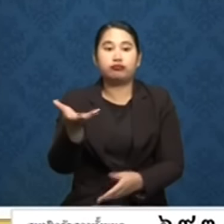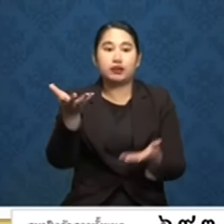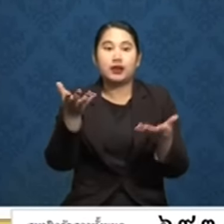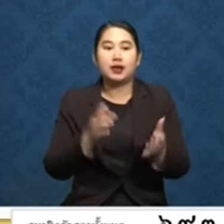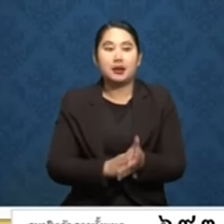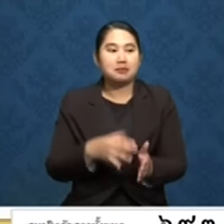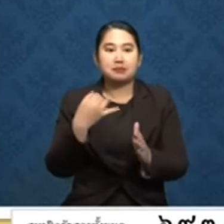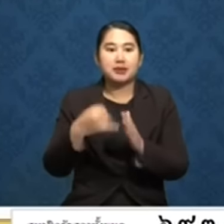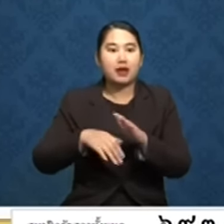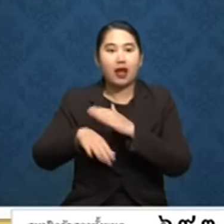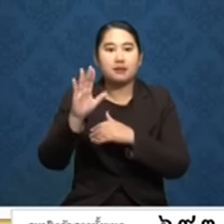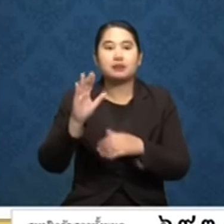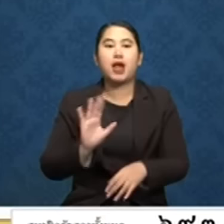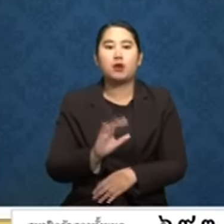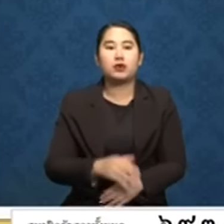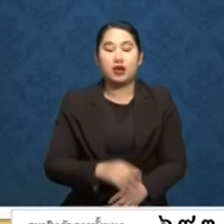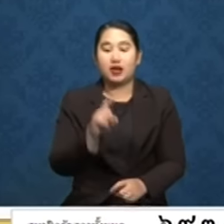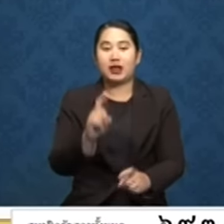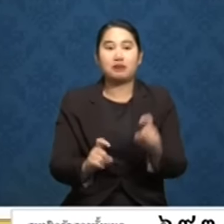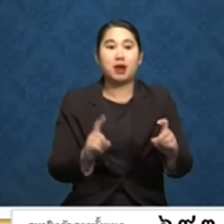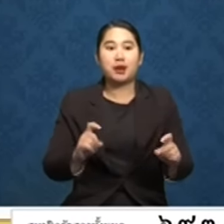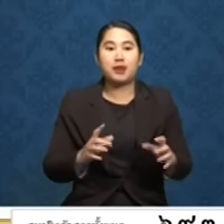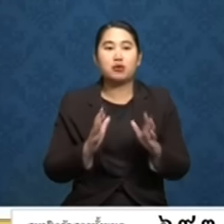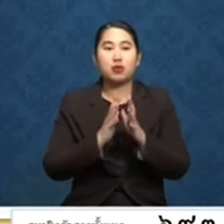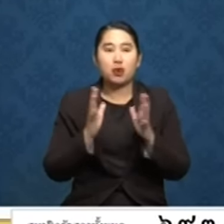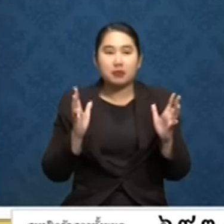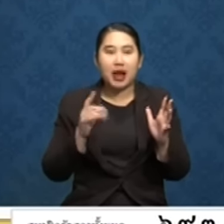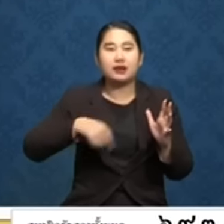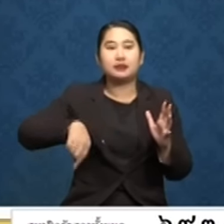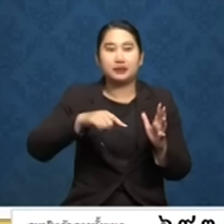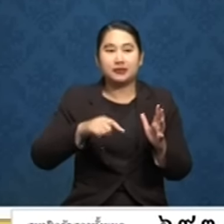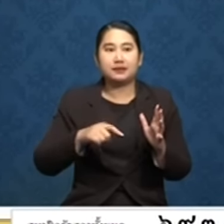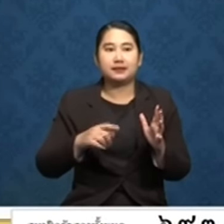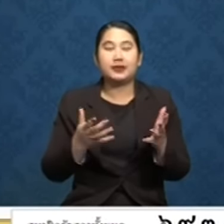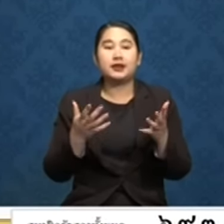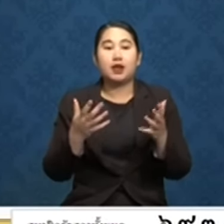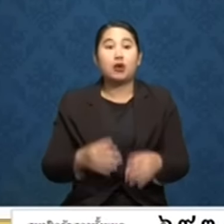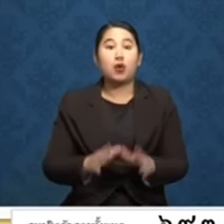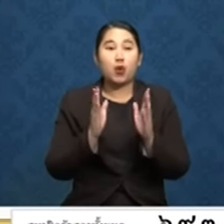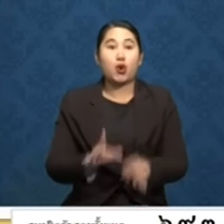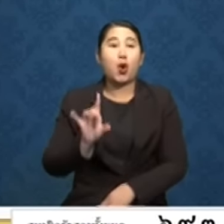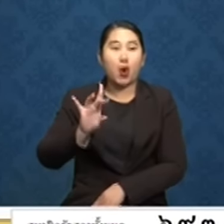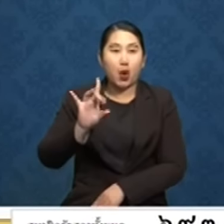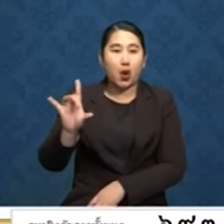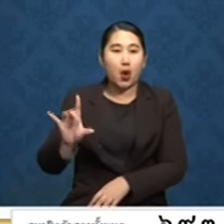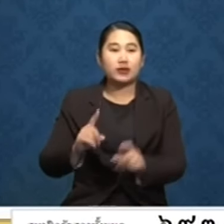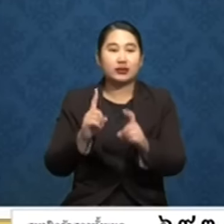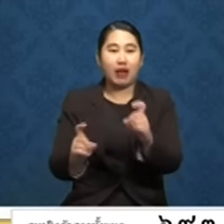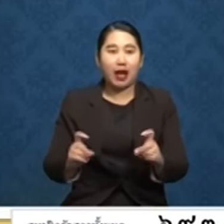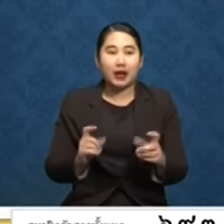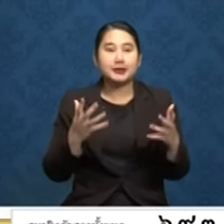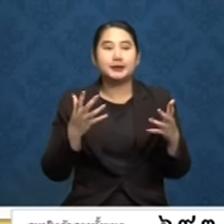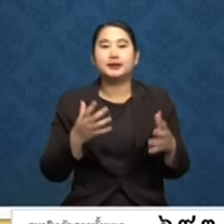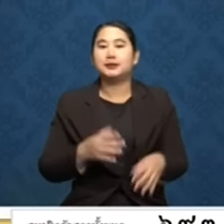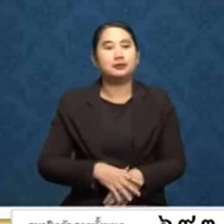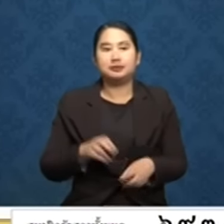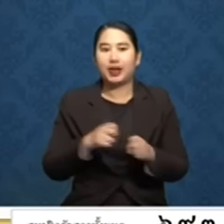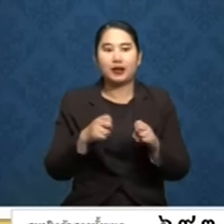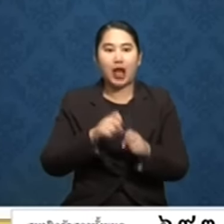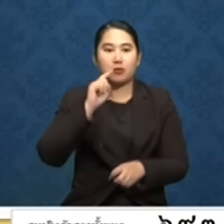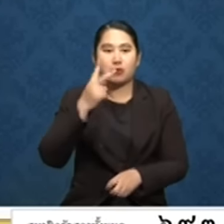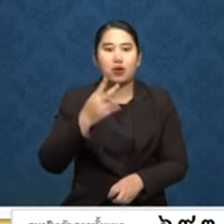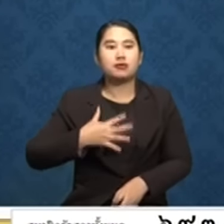กิดขึ้นอีกการฆ่าประชาชนด้วยคนจำนวนที่ต้องสูญเสียคนไปเป็นร้อยคนแบบนี้ต้องไม่เกิดขึ้นอีก